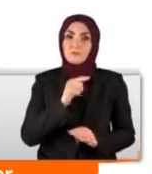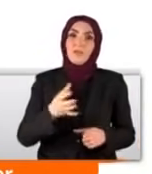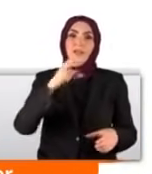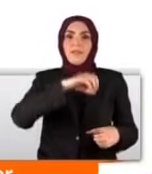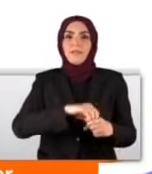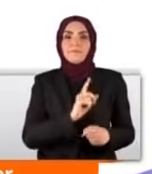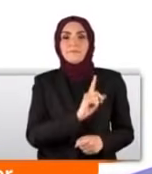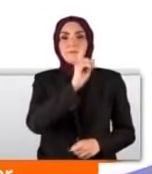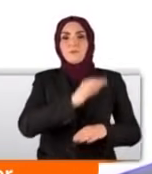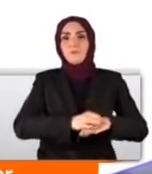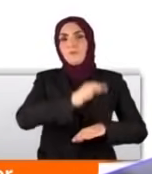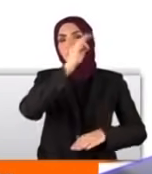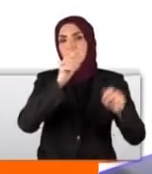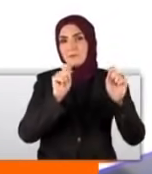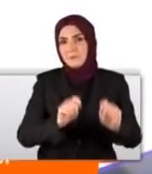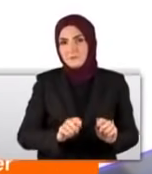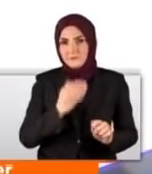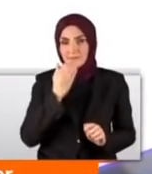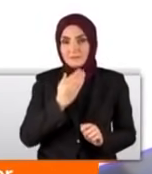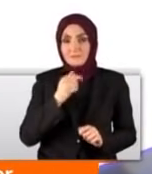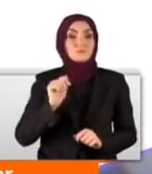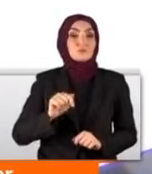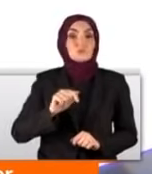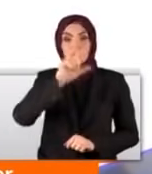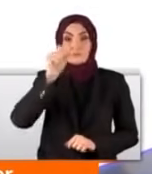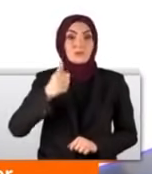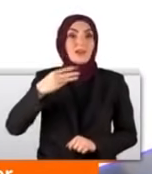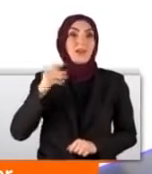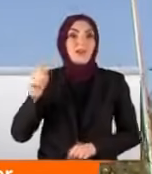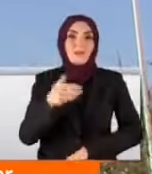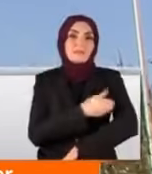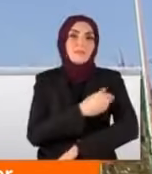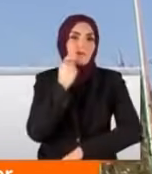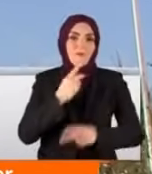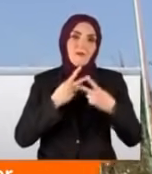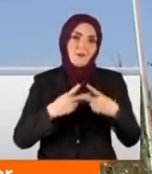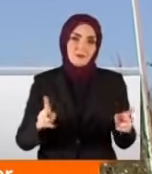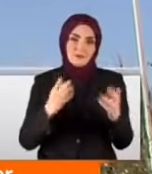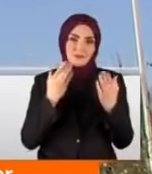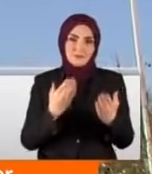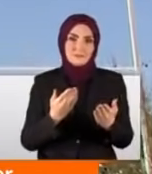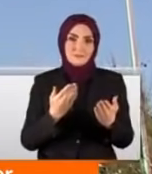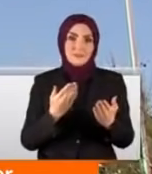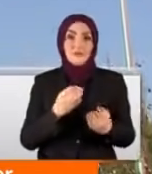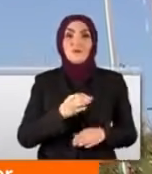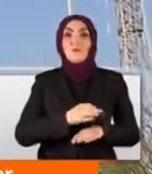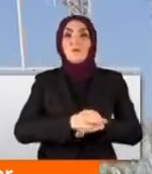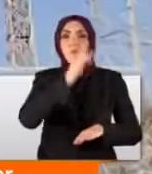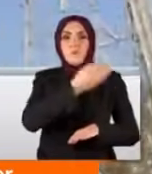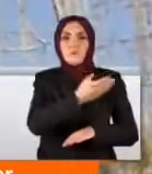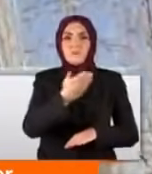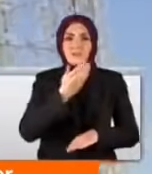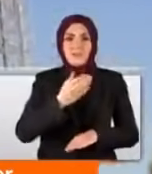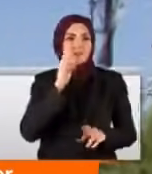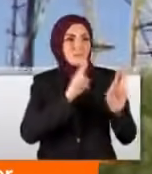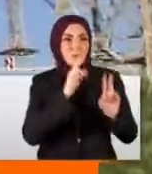edildi. Kule de bugün Cumhurbaşkanı Erdoğan tarafından hizmete açıldı. Kulelerin yarattığı görüntü kirliliğinde ilk değişim